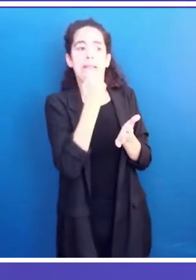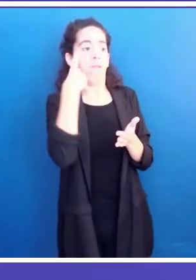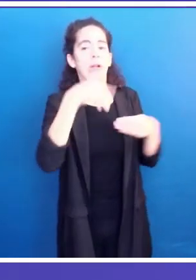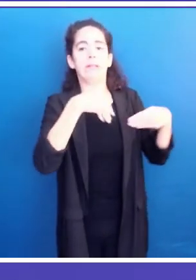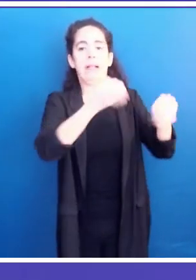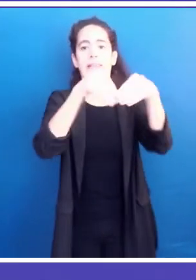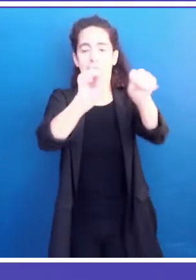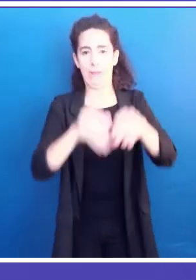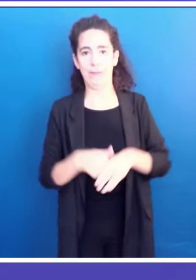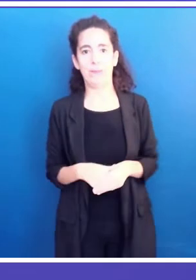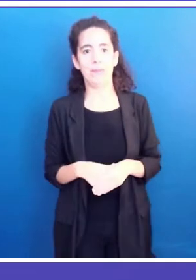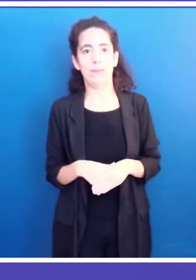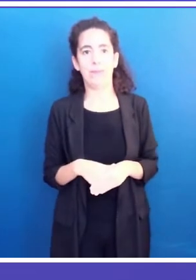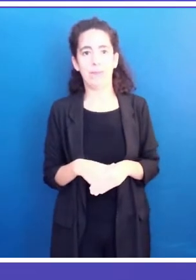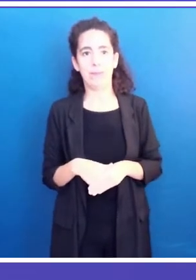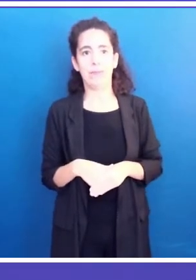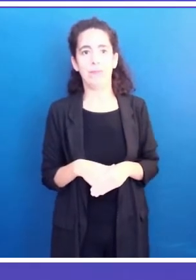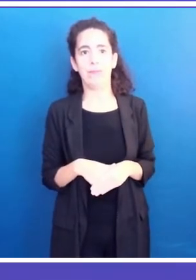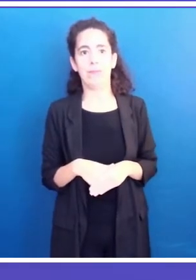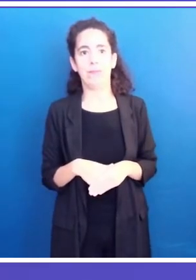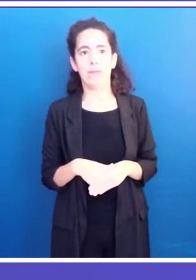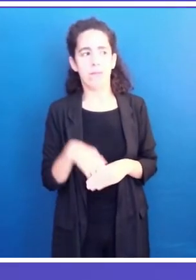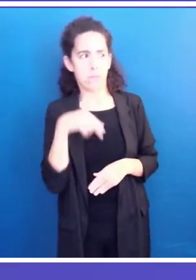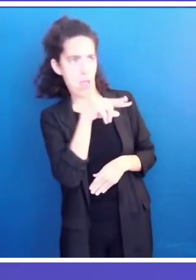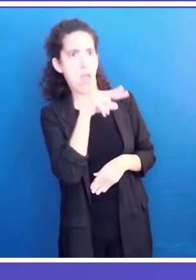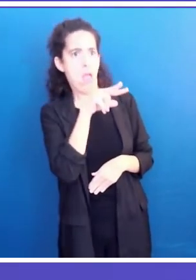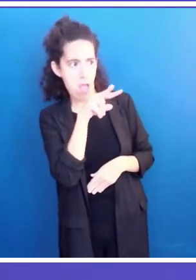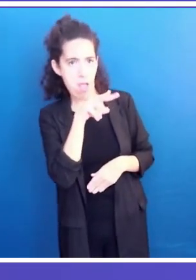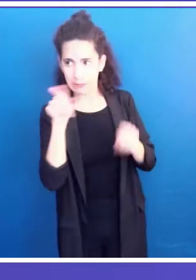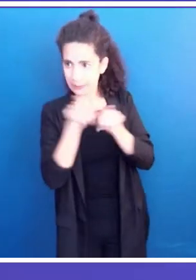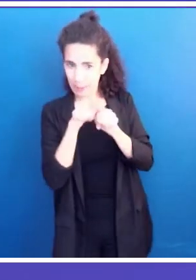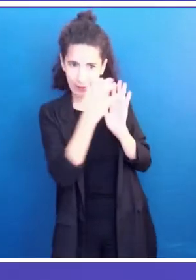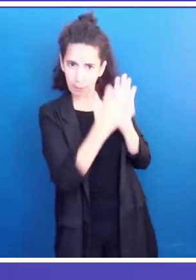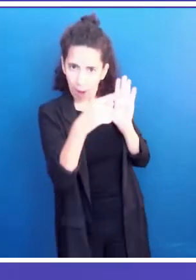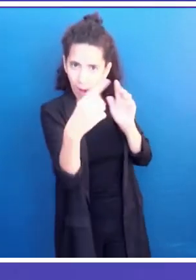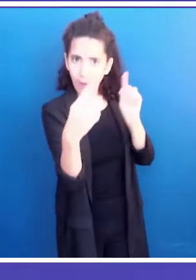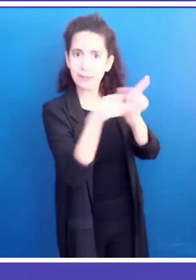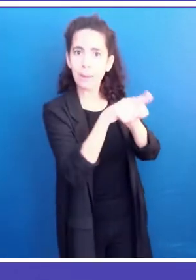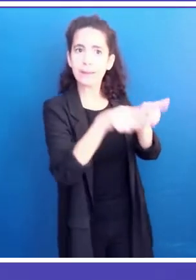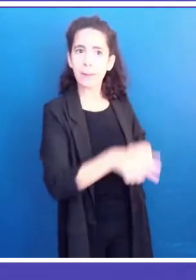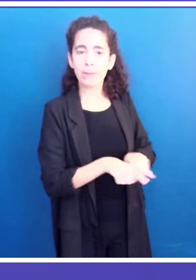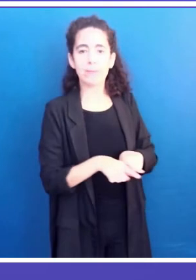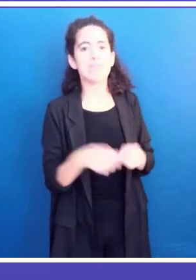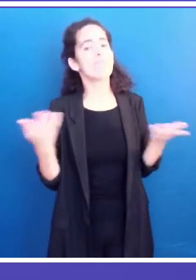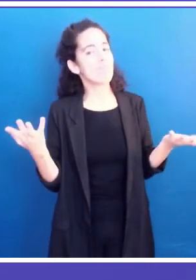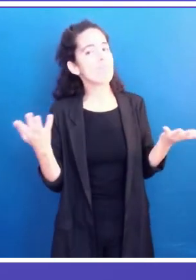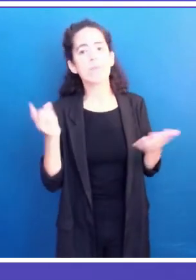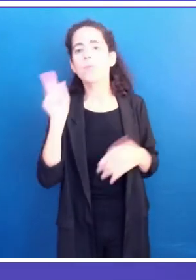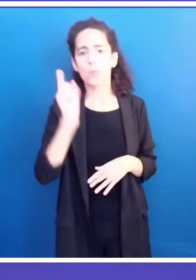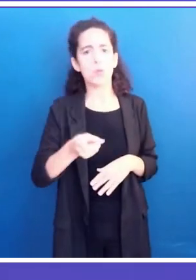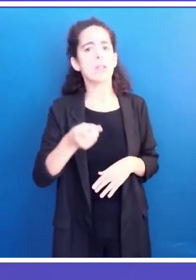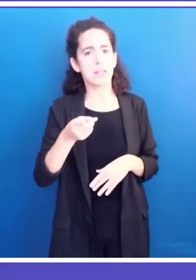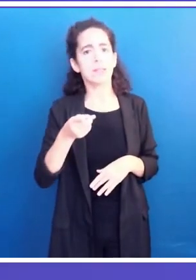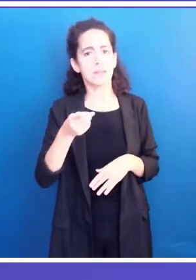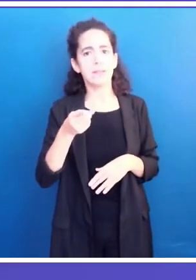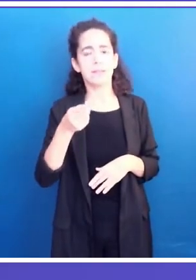أن نتوقف عن التفكير بالاقتصاد فقط وأن نضع الإنسان في صلب كافة الإجراءات